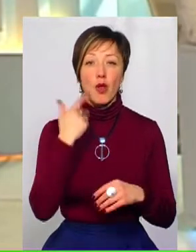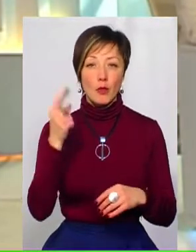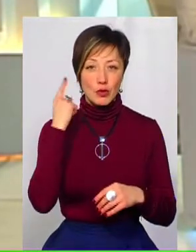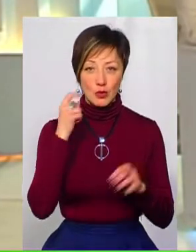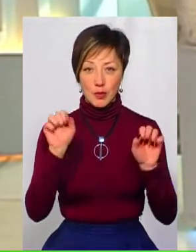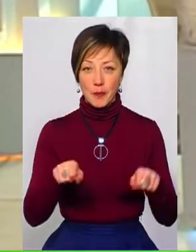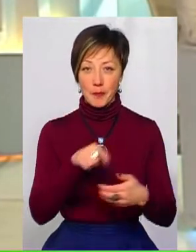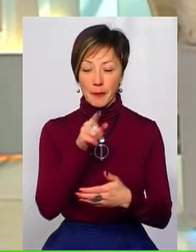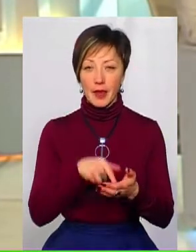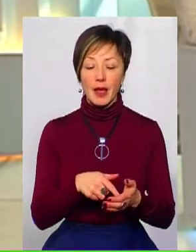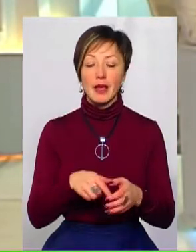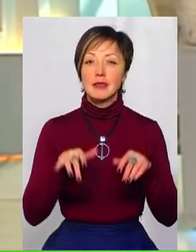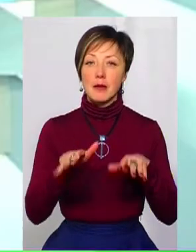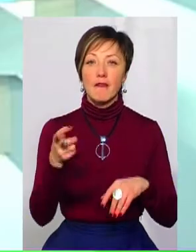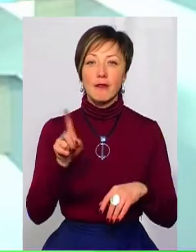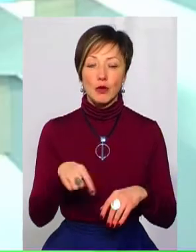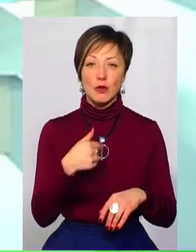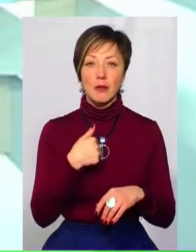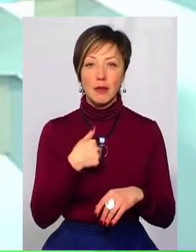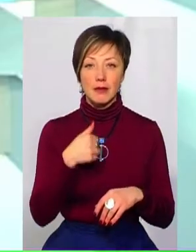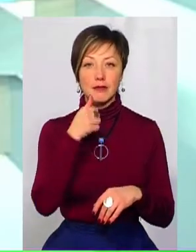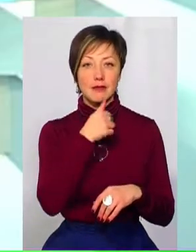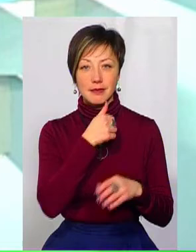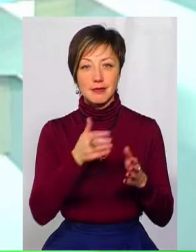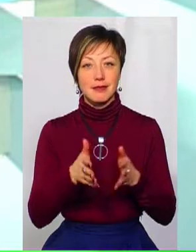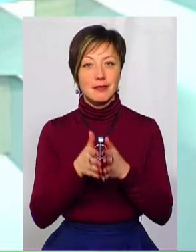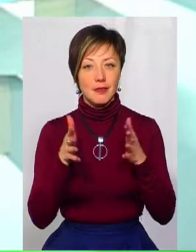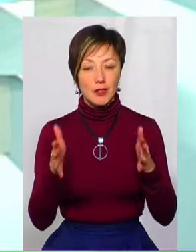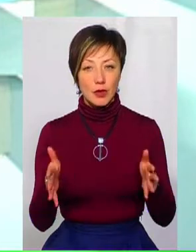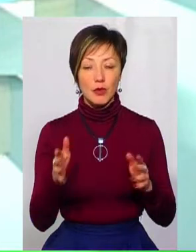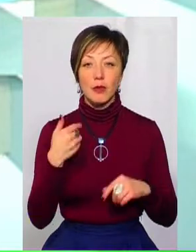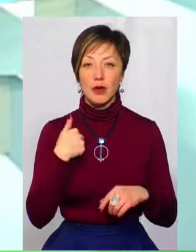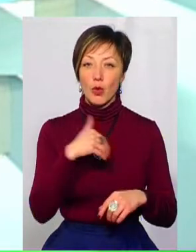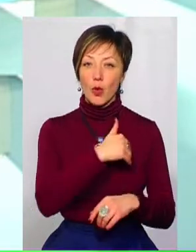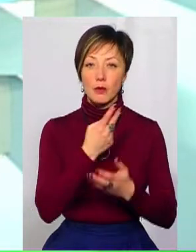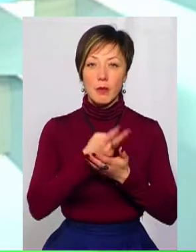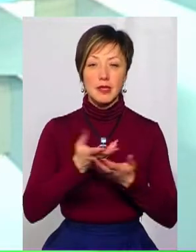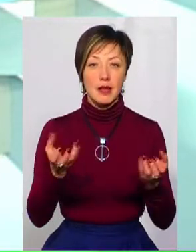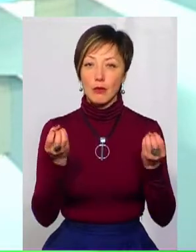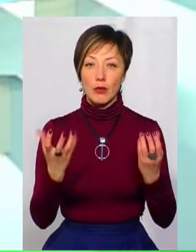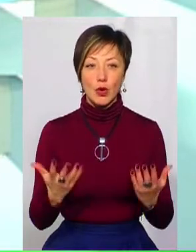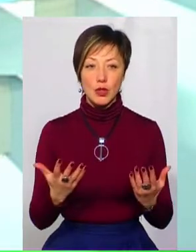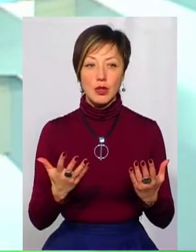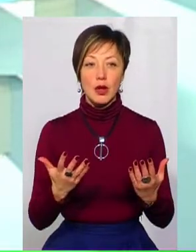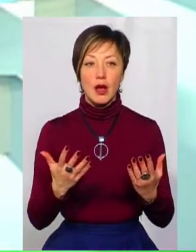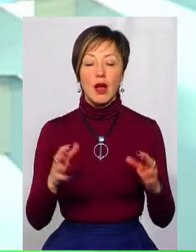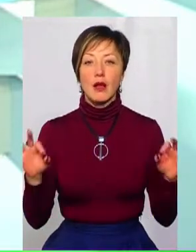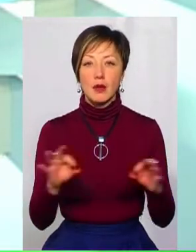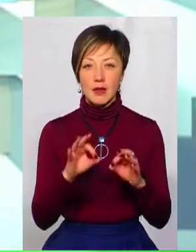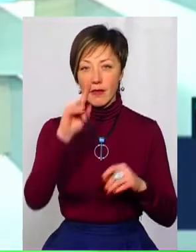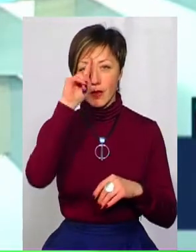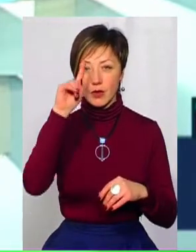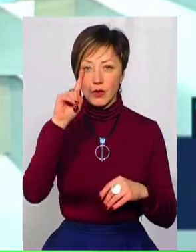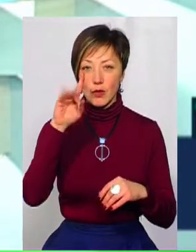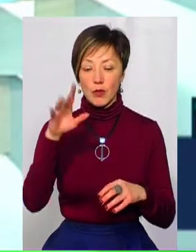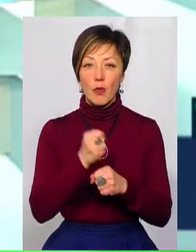Справа в тому, що ми тримаємо інтригу. Таку доволі велику інтригу, адже мені хочеться представити не просто сингл, а сингл із